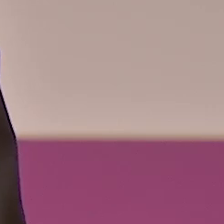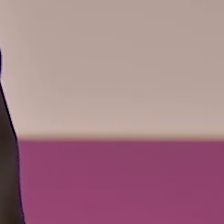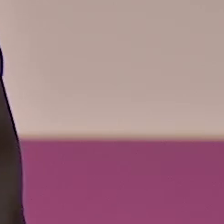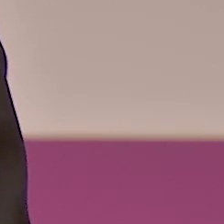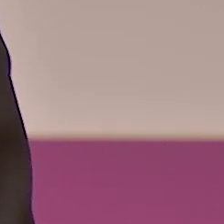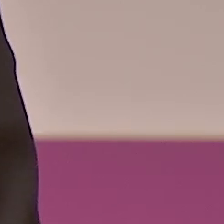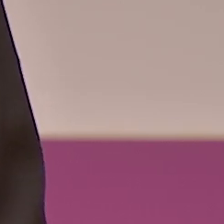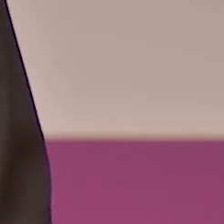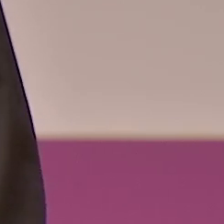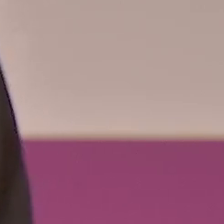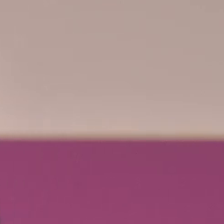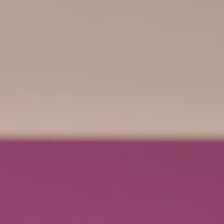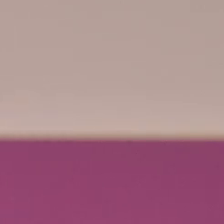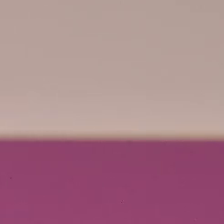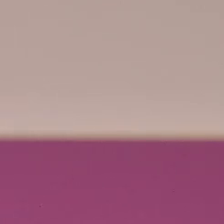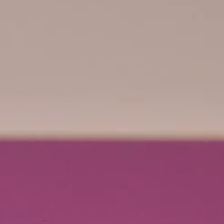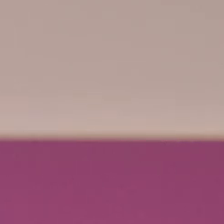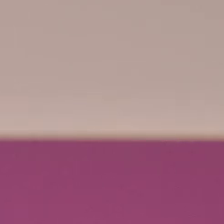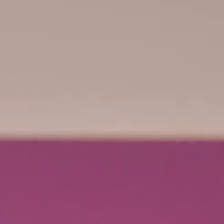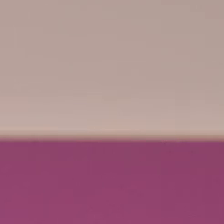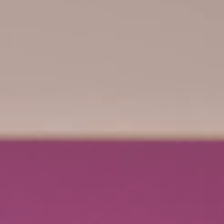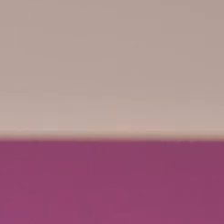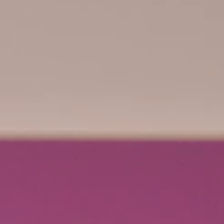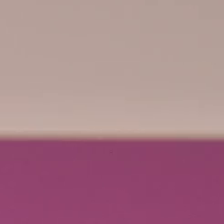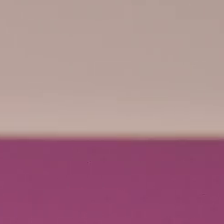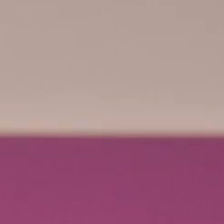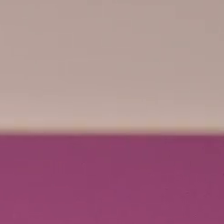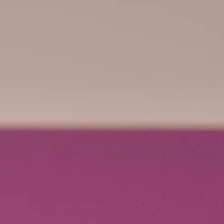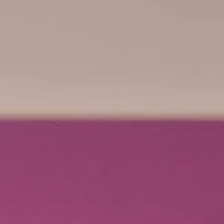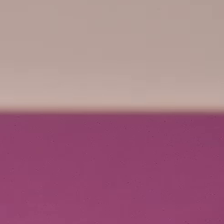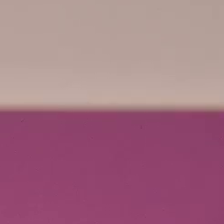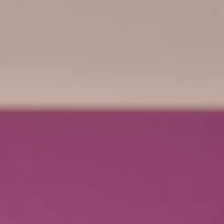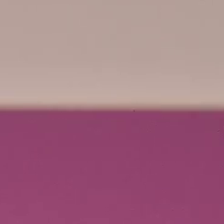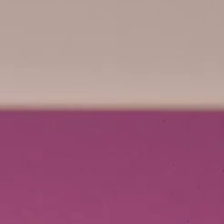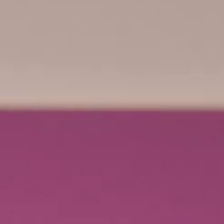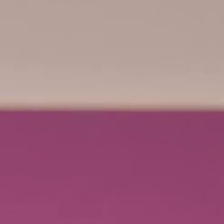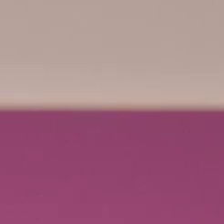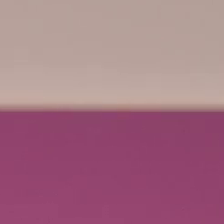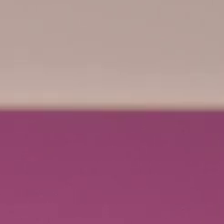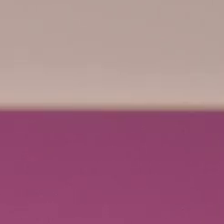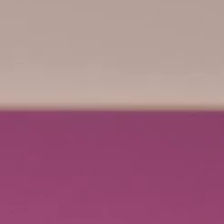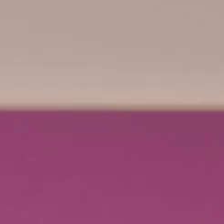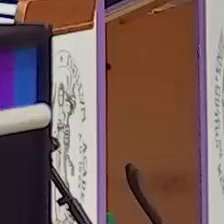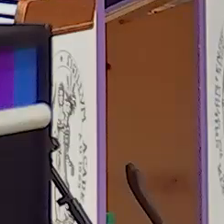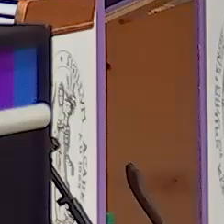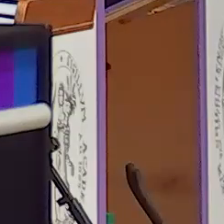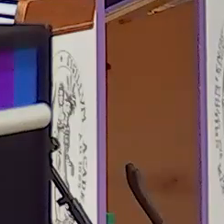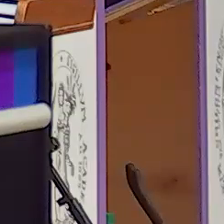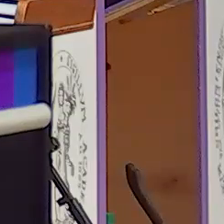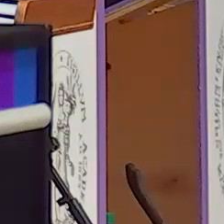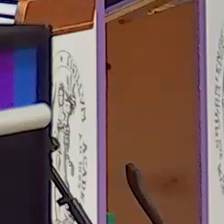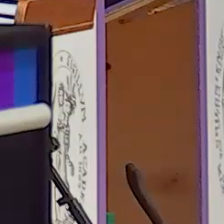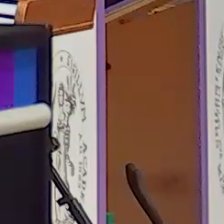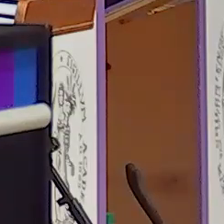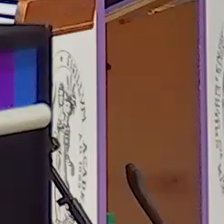entscheiden. Und da spielt auch diese Big Band. Es gibt eine Top 40 Band, die dann in der Mensa spielt und diese